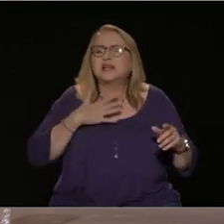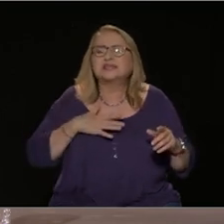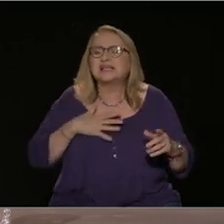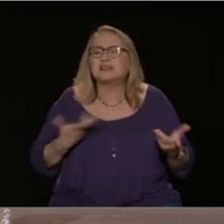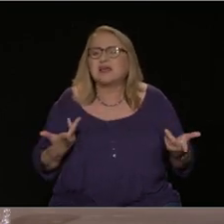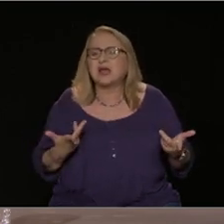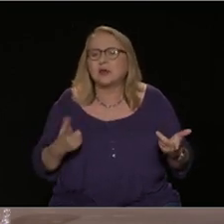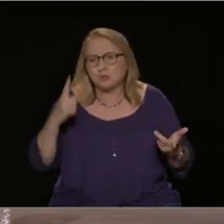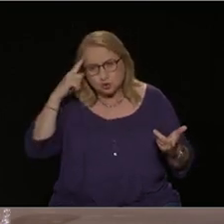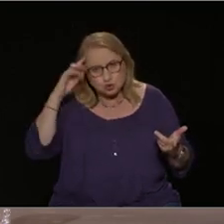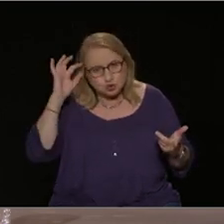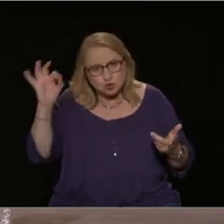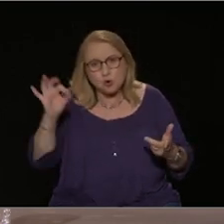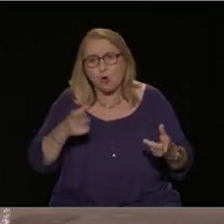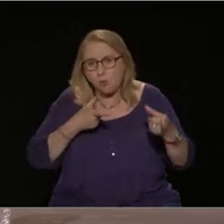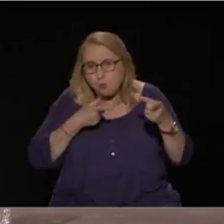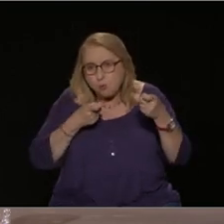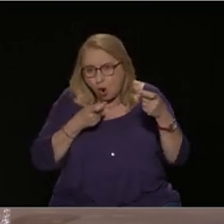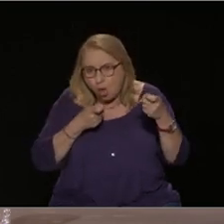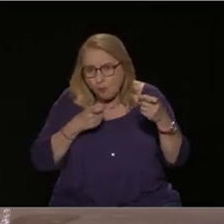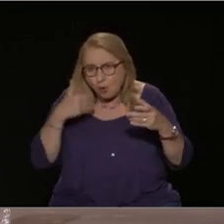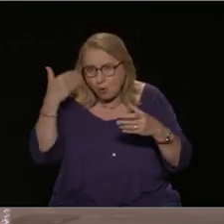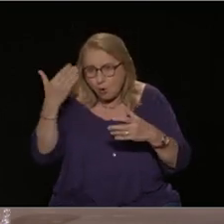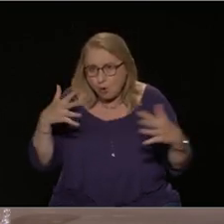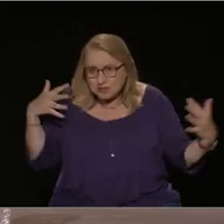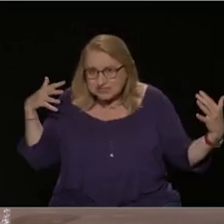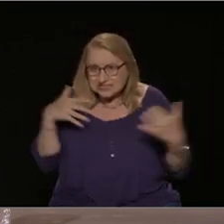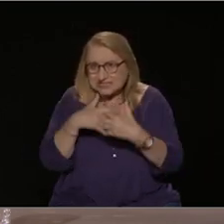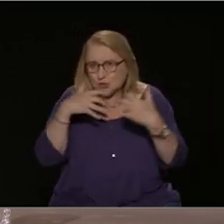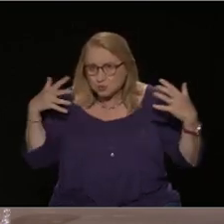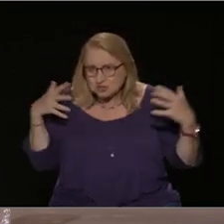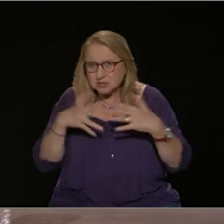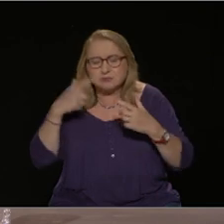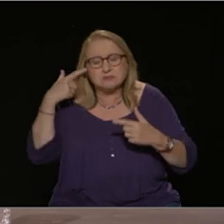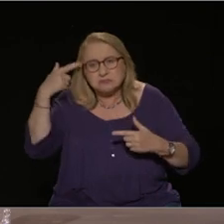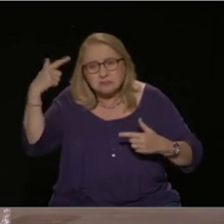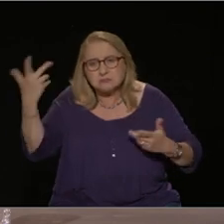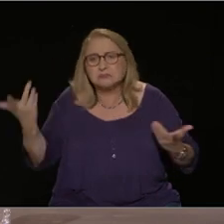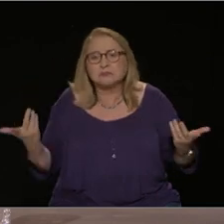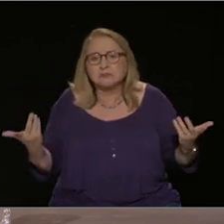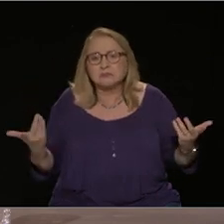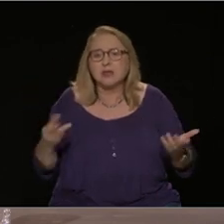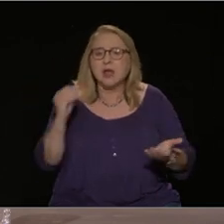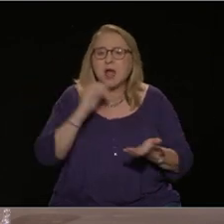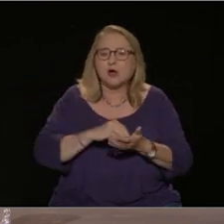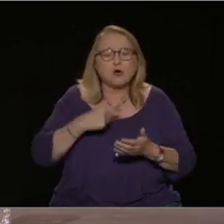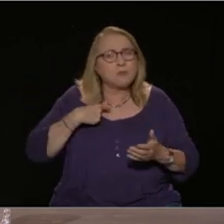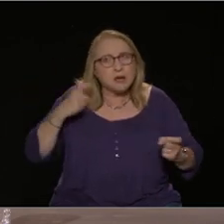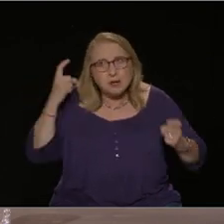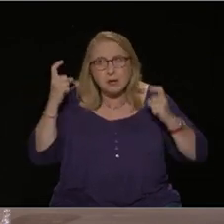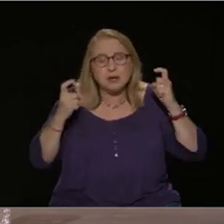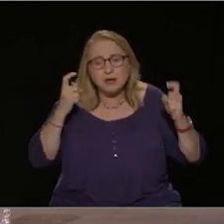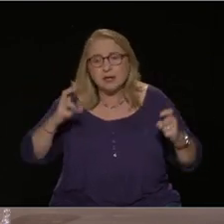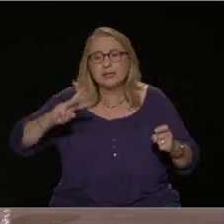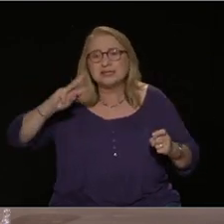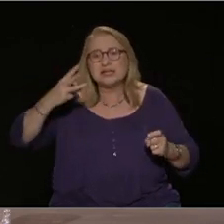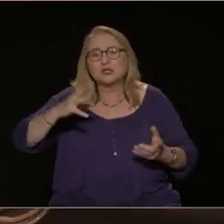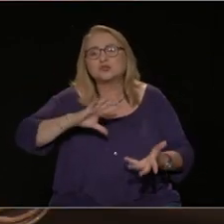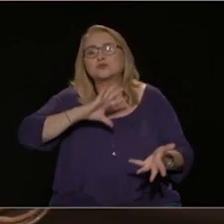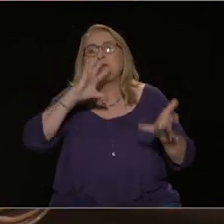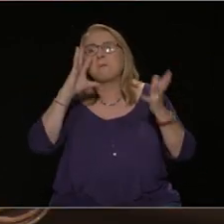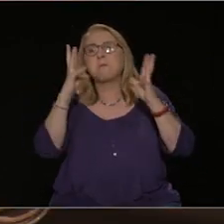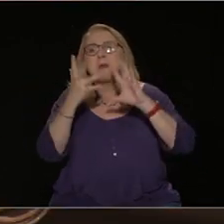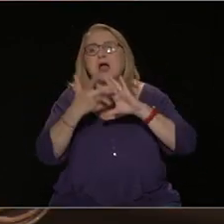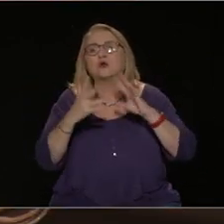να μας βάζουν όλο και πιο βαθιά στο εφιαλτικό σενάριο της πορείας για ένα τρίτο παγκόσμιο πόλεμο, που δυστυχώς όλος ο κόσμος